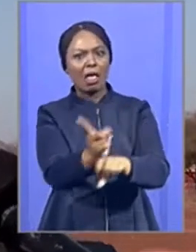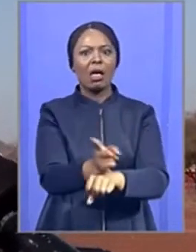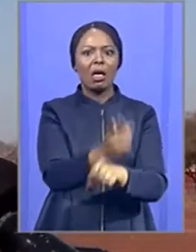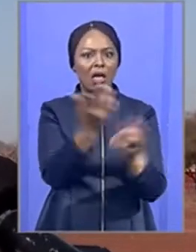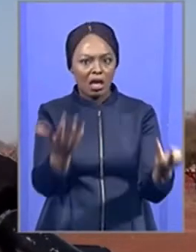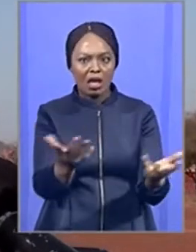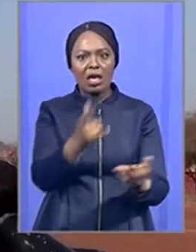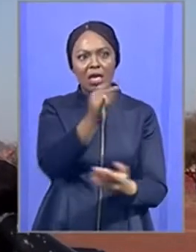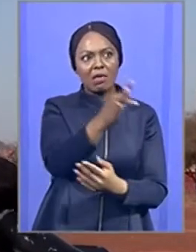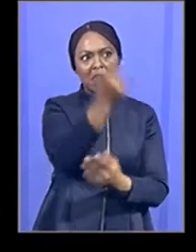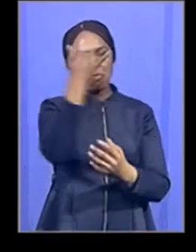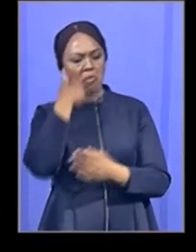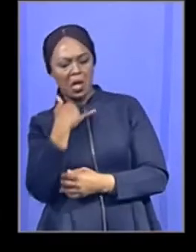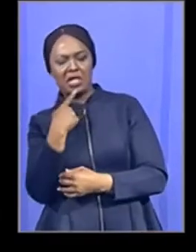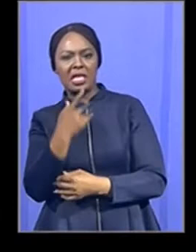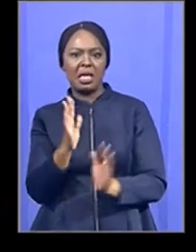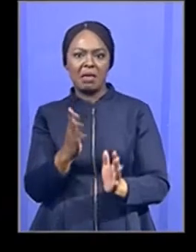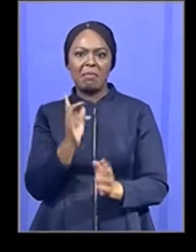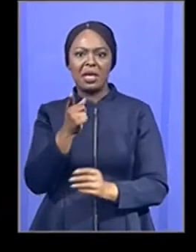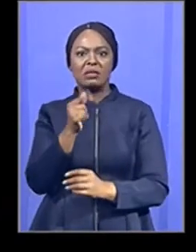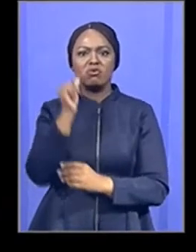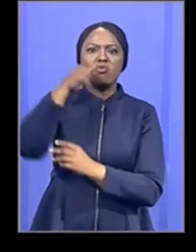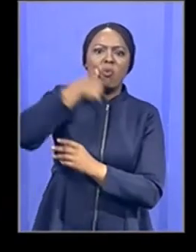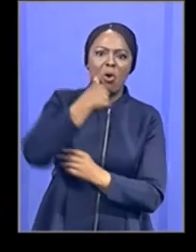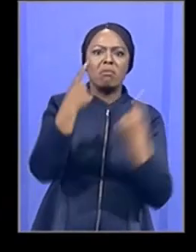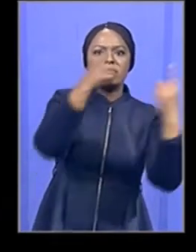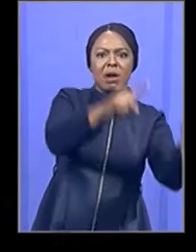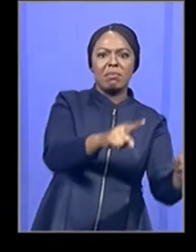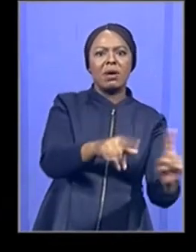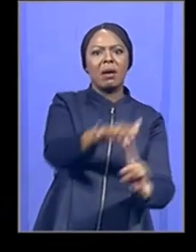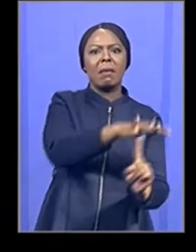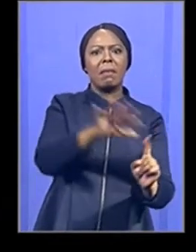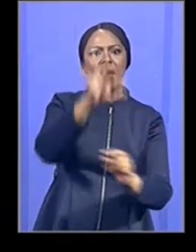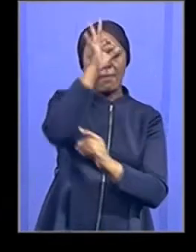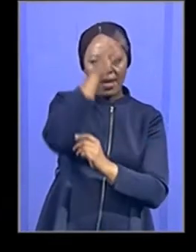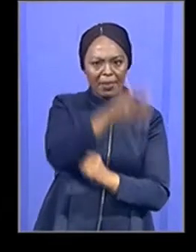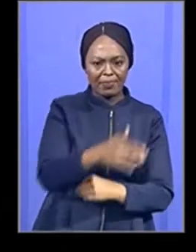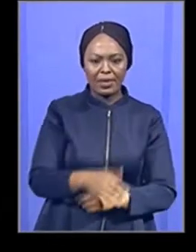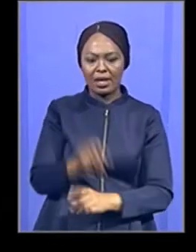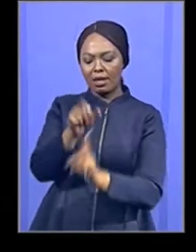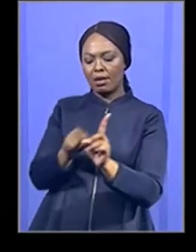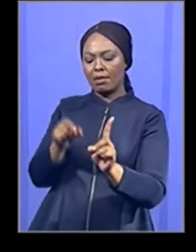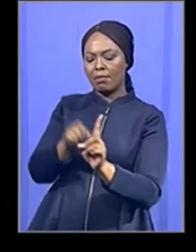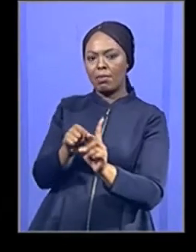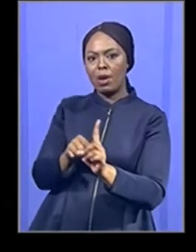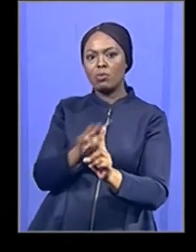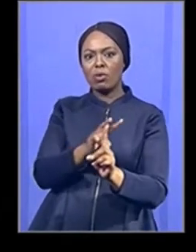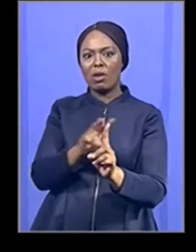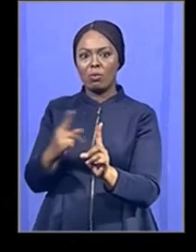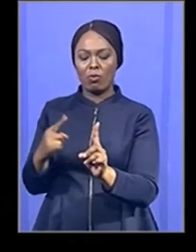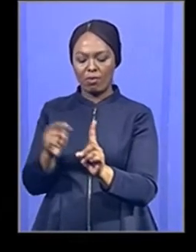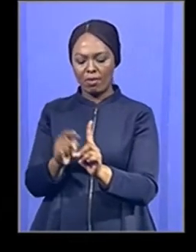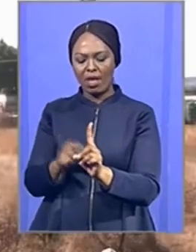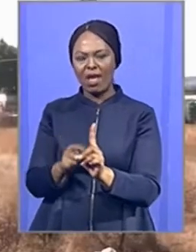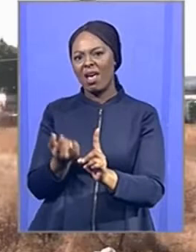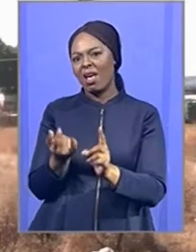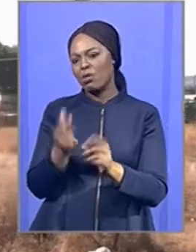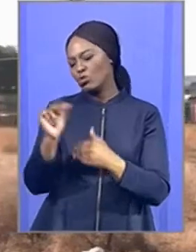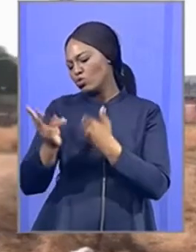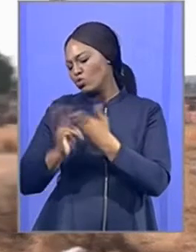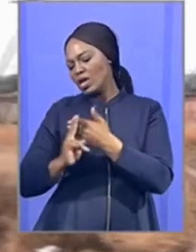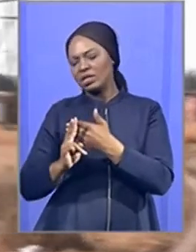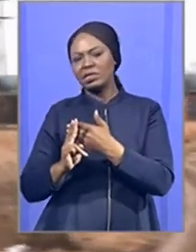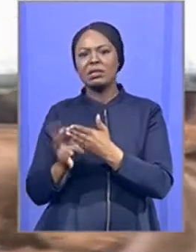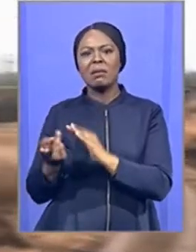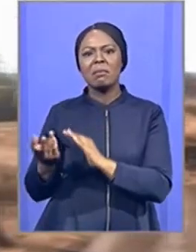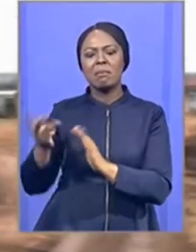report the matter ka o sa ne phakela. Sina Sefora wa dingwaga di le 29 o ne a bolawa beke di le 2 tse di fetileng. Setopo